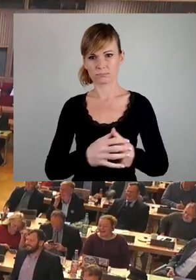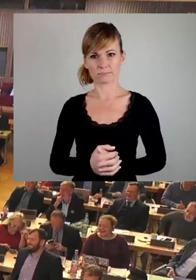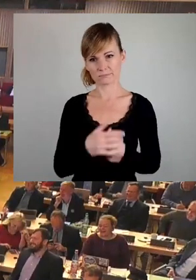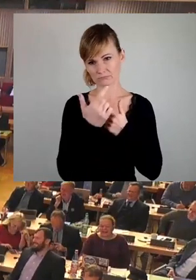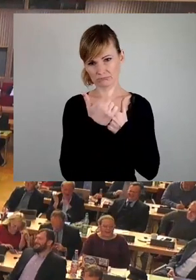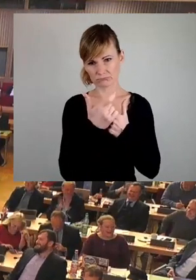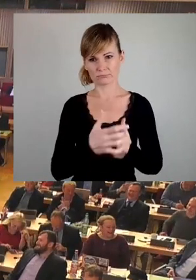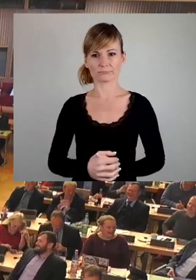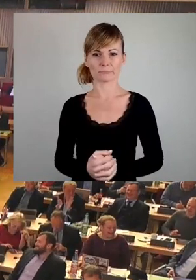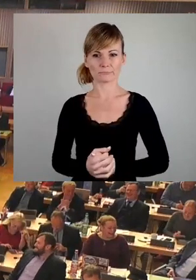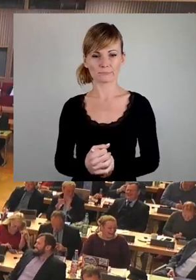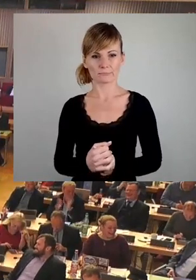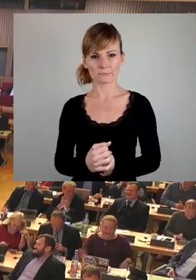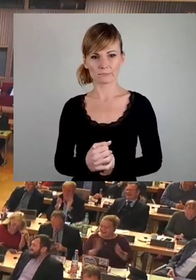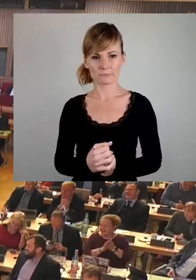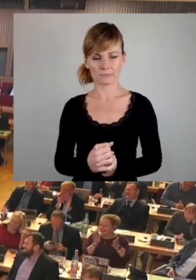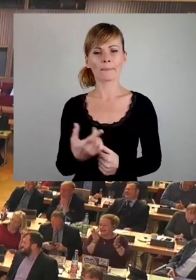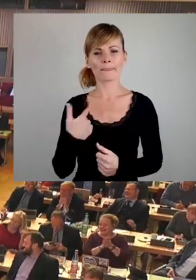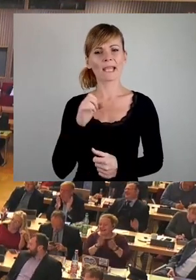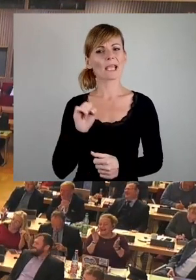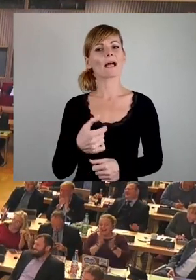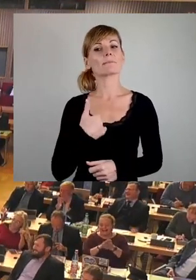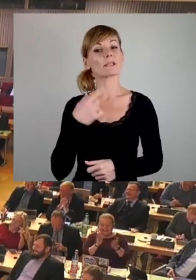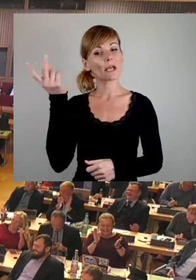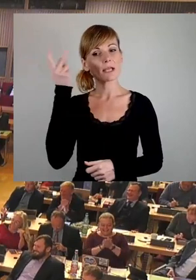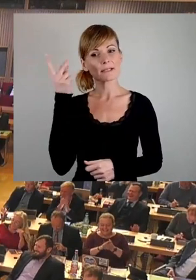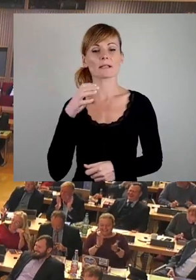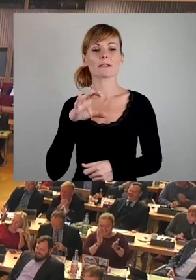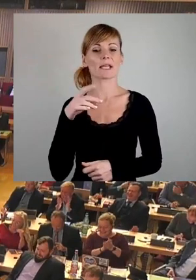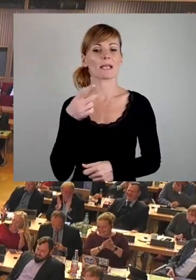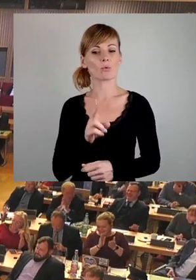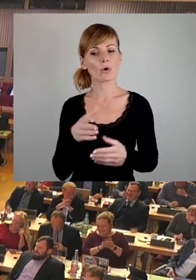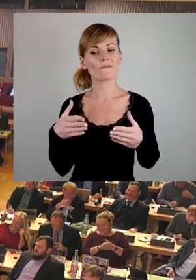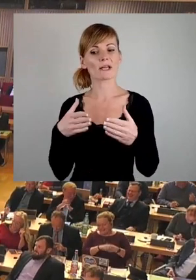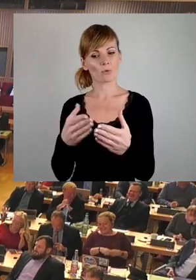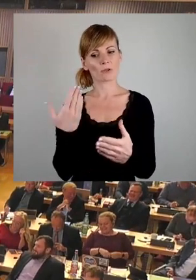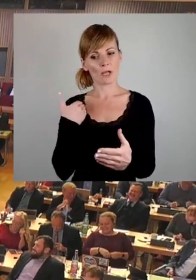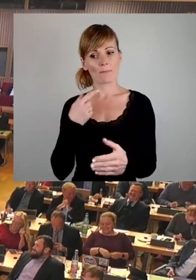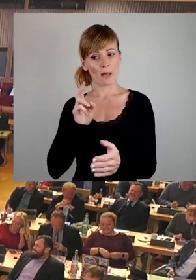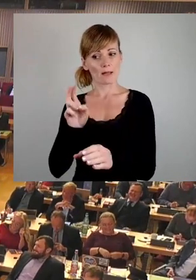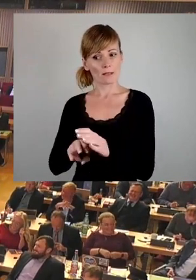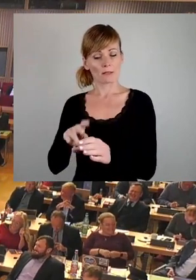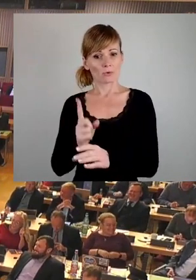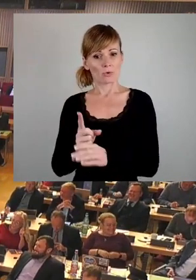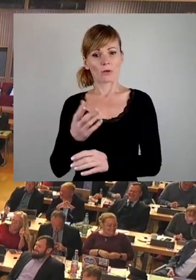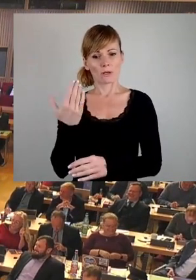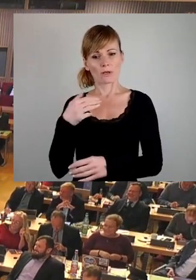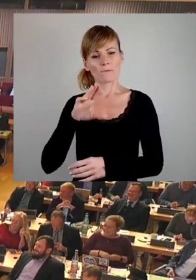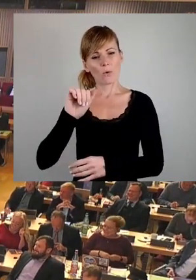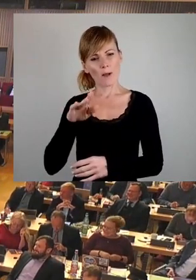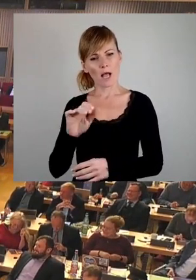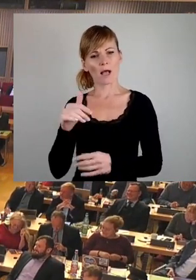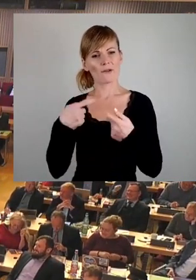ich kann mich erinnern, dass die CDU-Fraktion, und da war ich noch da, die Woba verkauft hat, und seitdem geht es uns